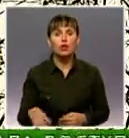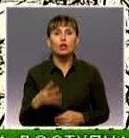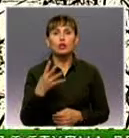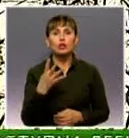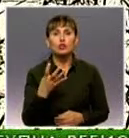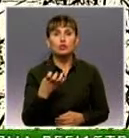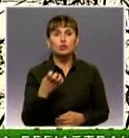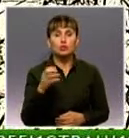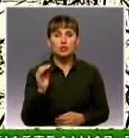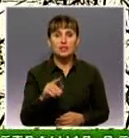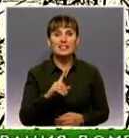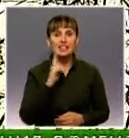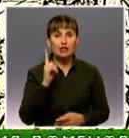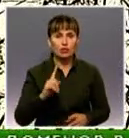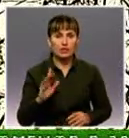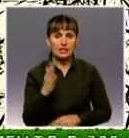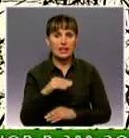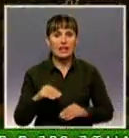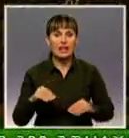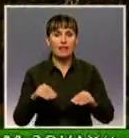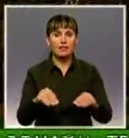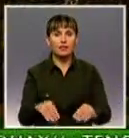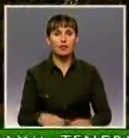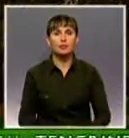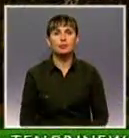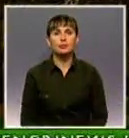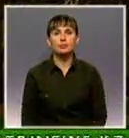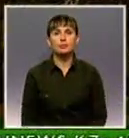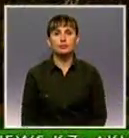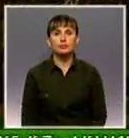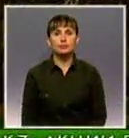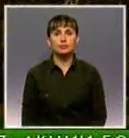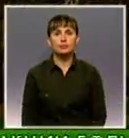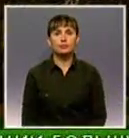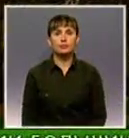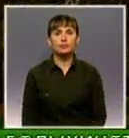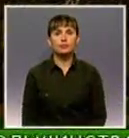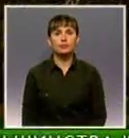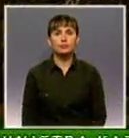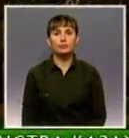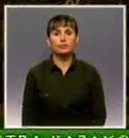1 400 000 зеленых насаждений. Жадыра Джалдыбаева, Ялкунжан Ашимжанов, телеканал Алматы.